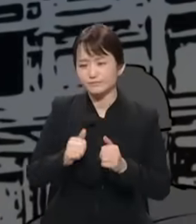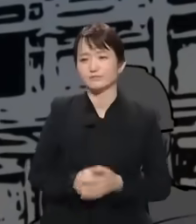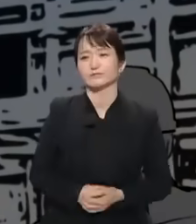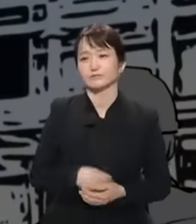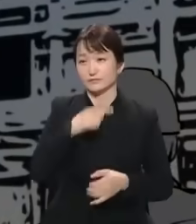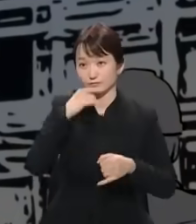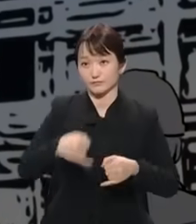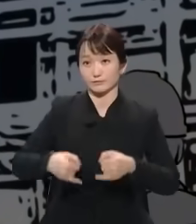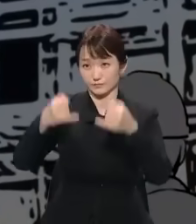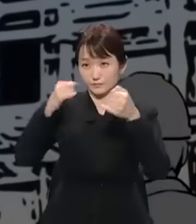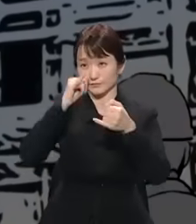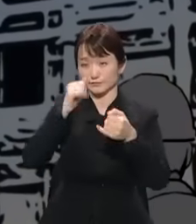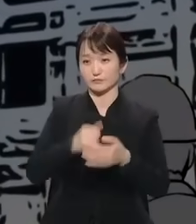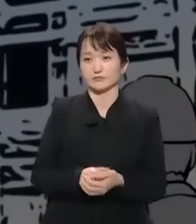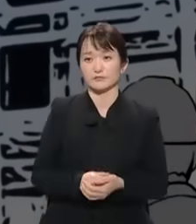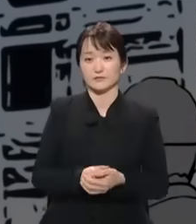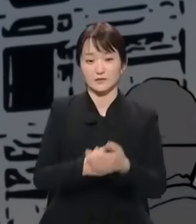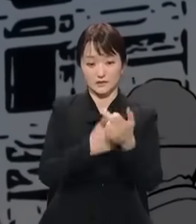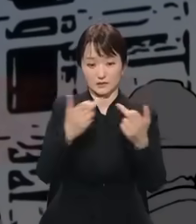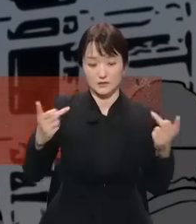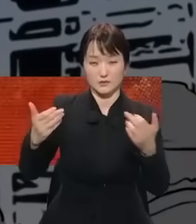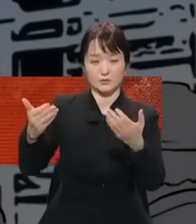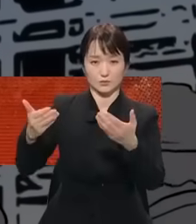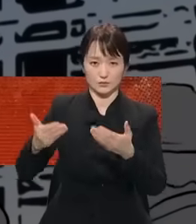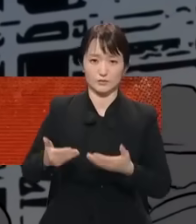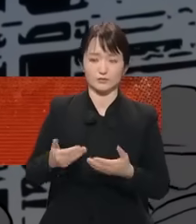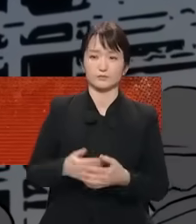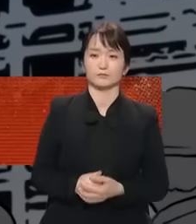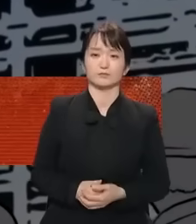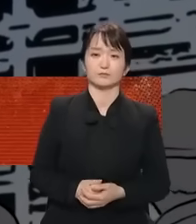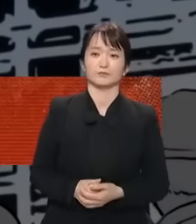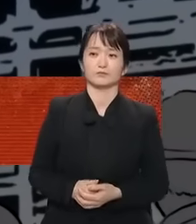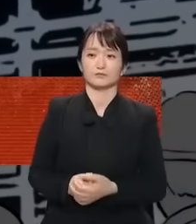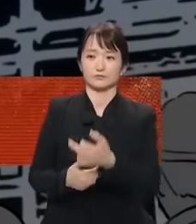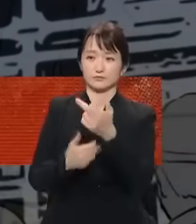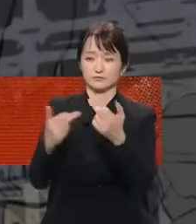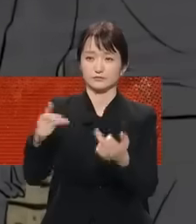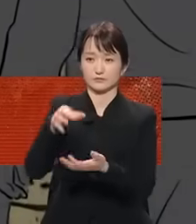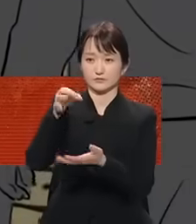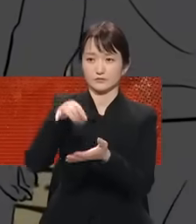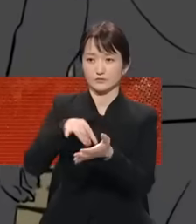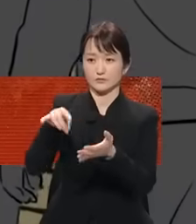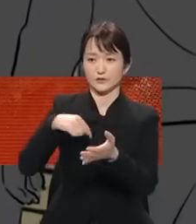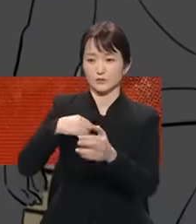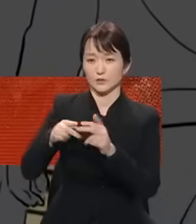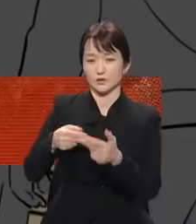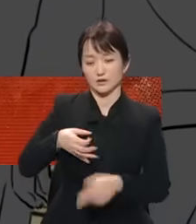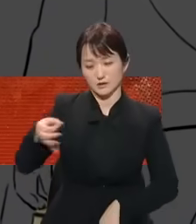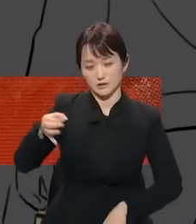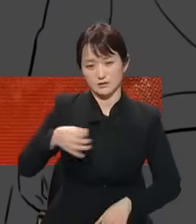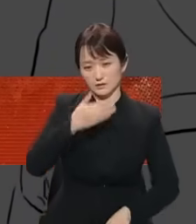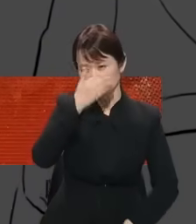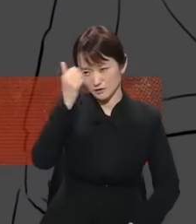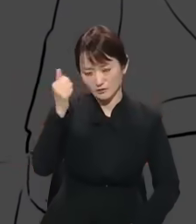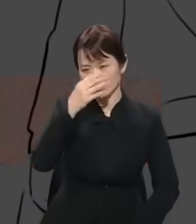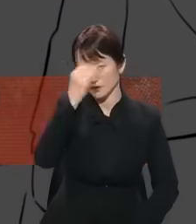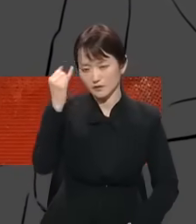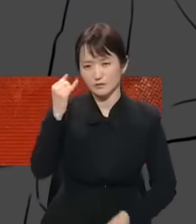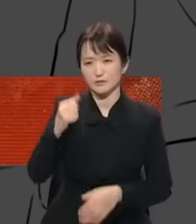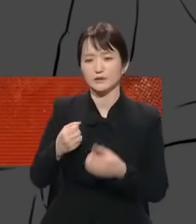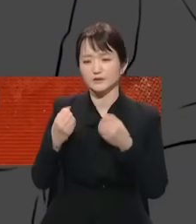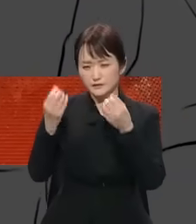빚도 있지만 선상 같은 것도 받았다고 합니다. 그 선상 안에 재산세도 본인이 내고 할아버지 할머니 제사도 아버지